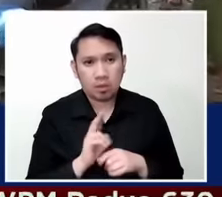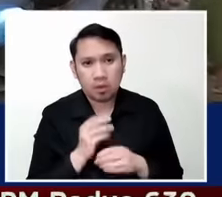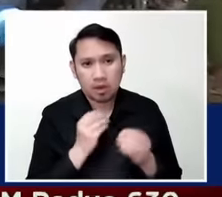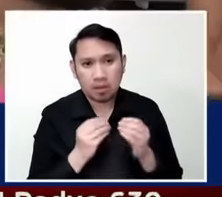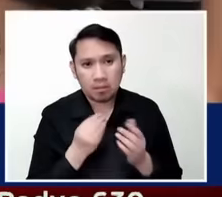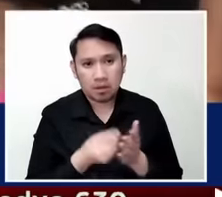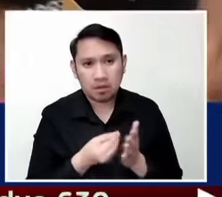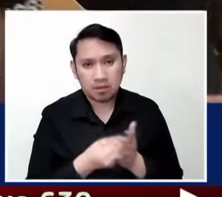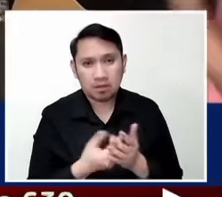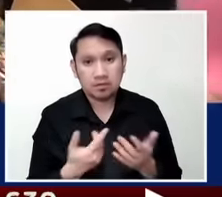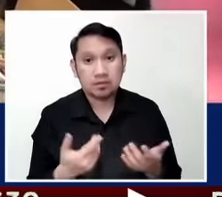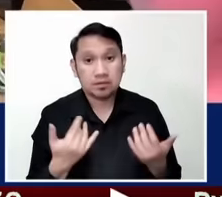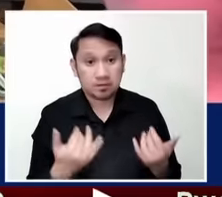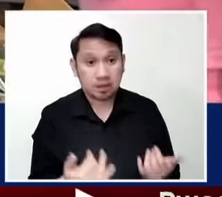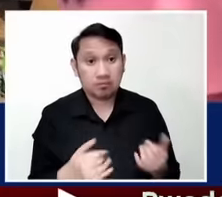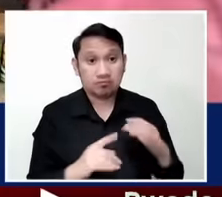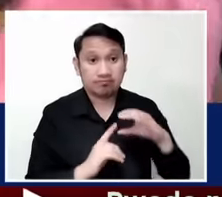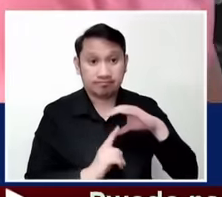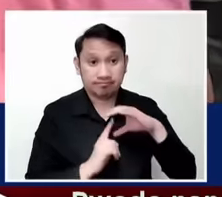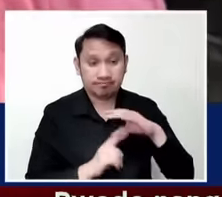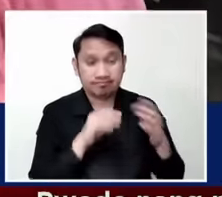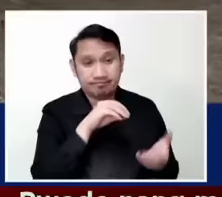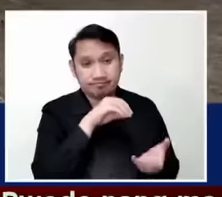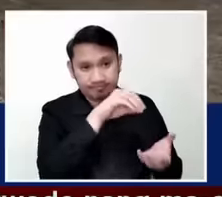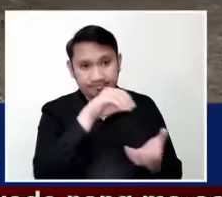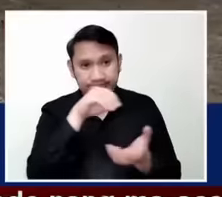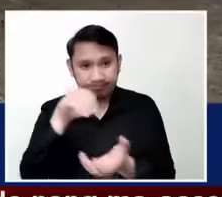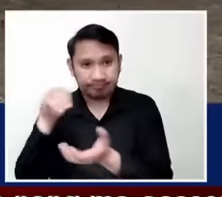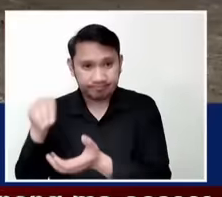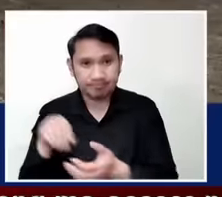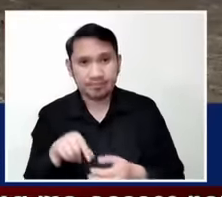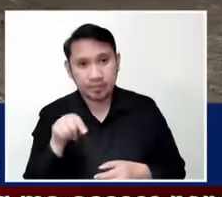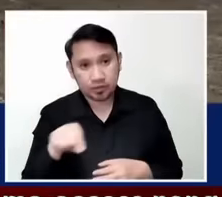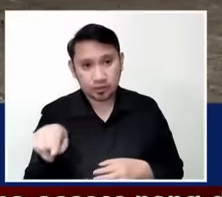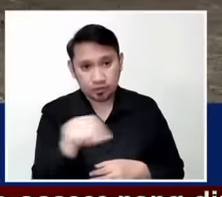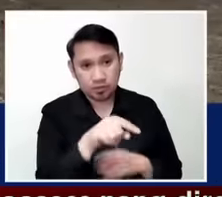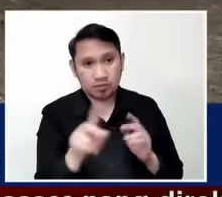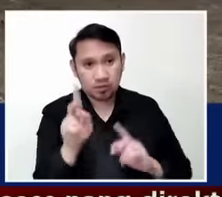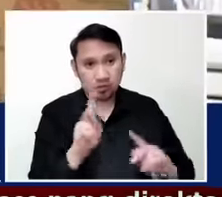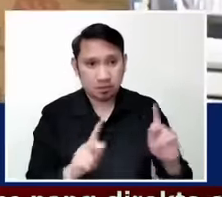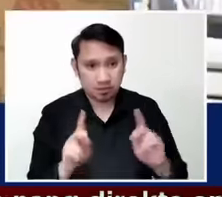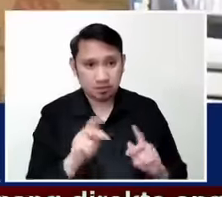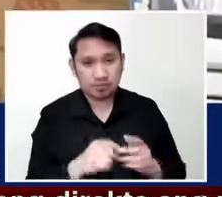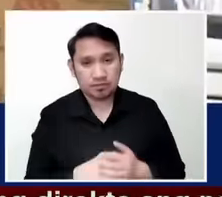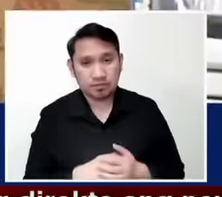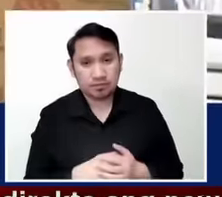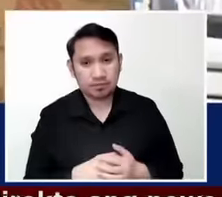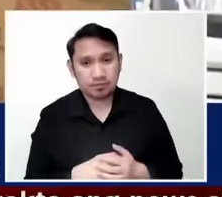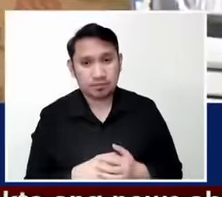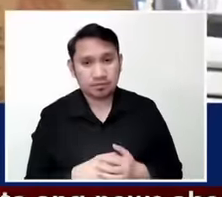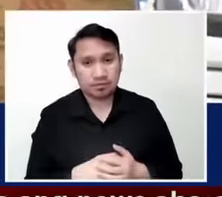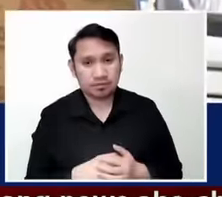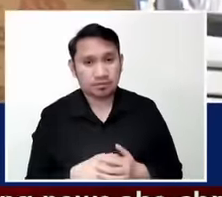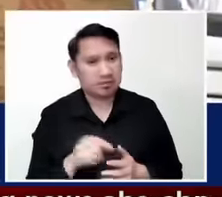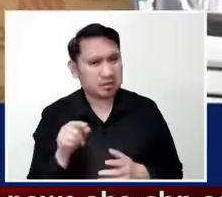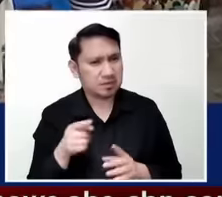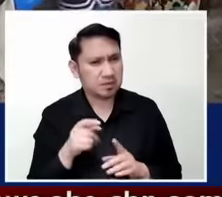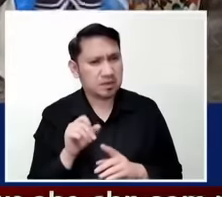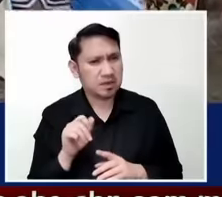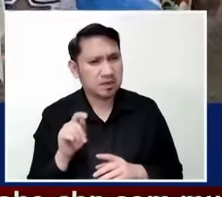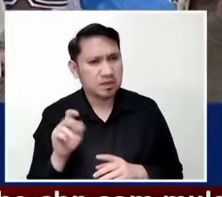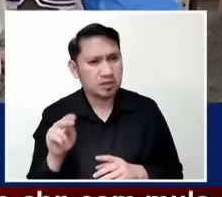Naghatid ng relief packs ang inyong ABS-CBN Sagip Kapamilya sa mga apektadong residente ng barangay ng Santo Niño,